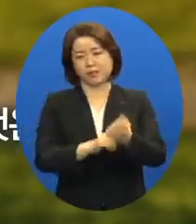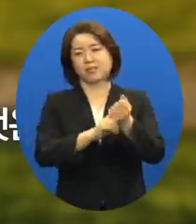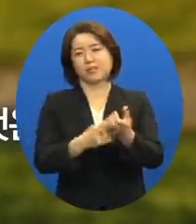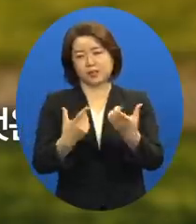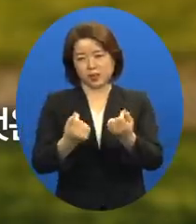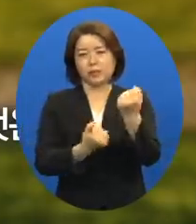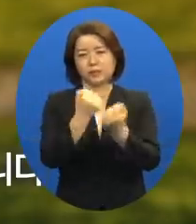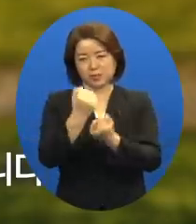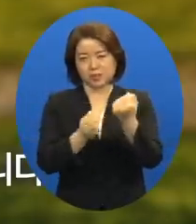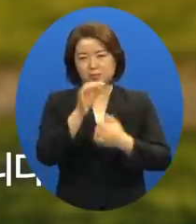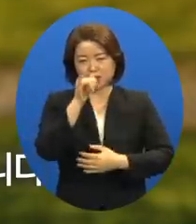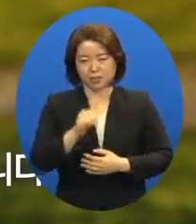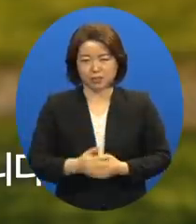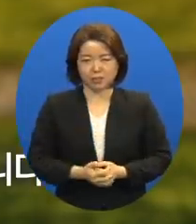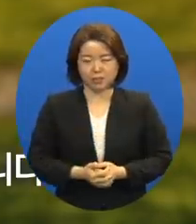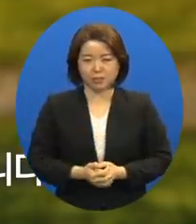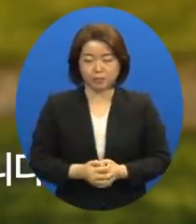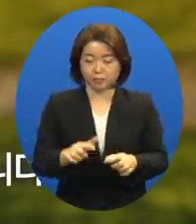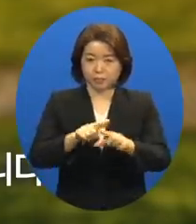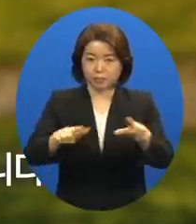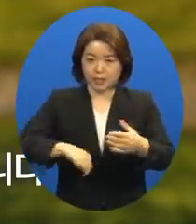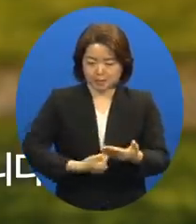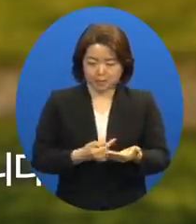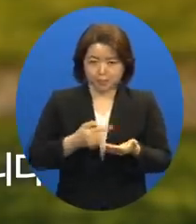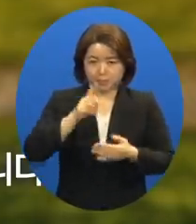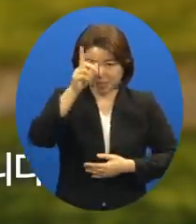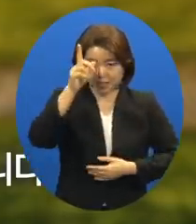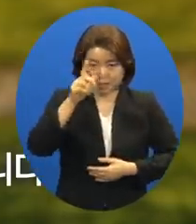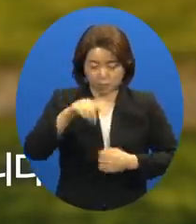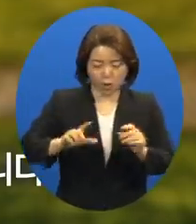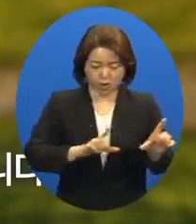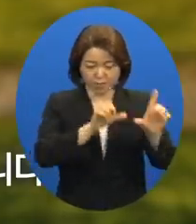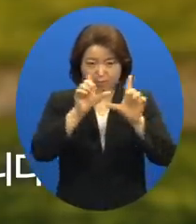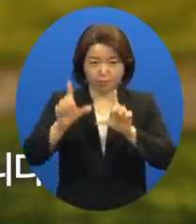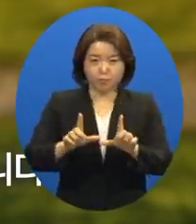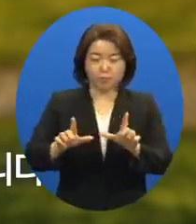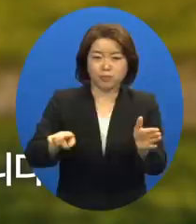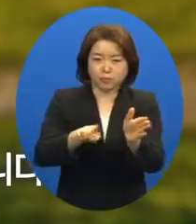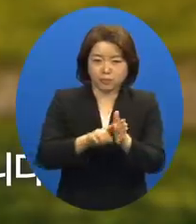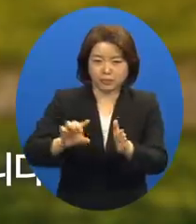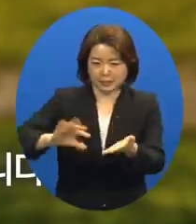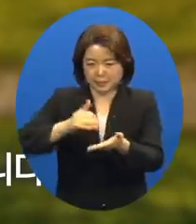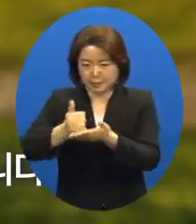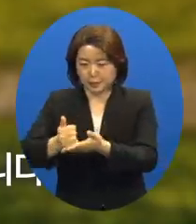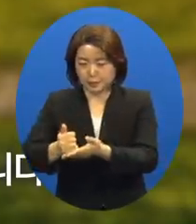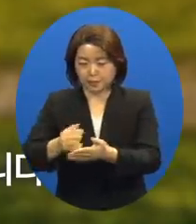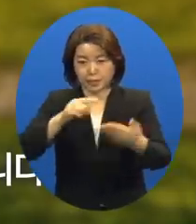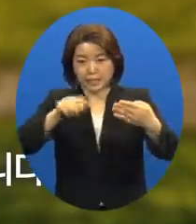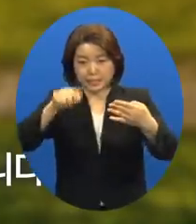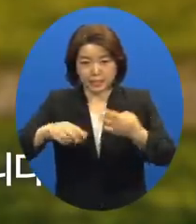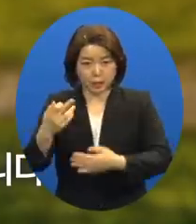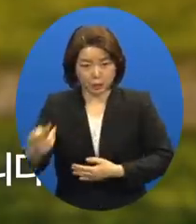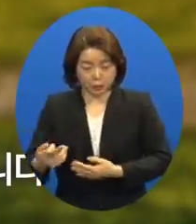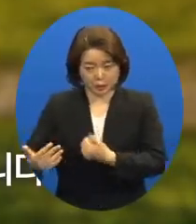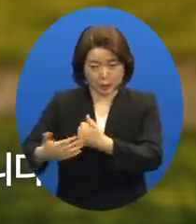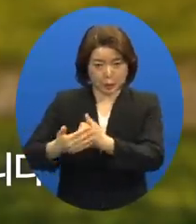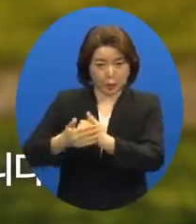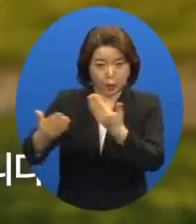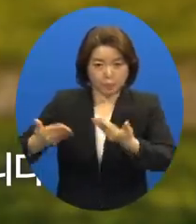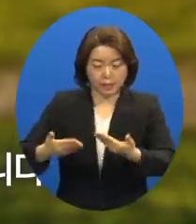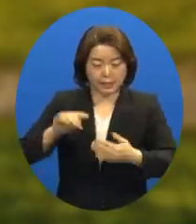없습니다. 평소 독실한 크리스찬이었던 사촌 동생의 도움을 받아 저는 그 다음 주일에 정말 교회에